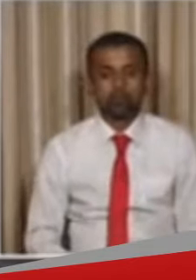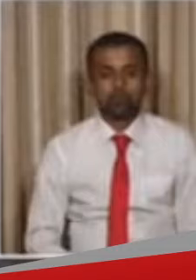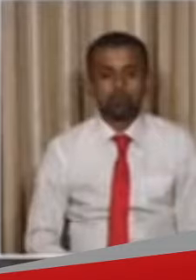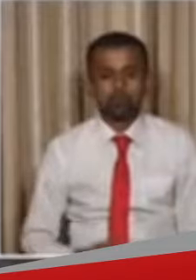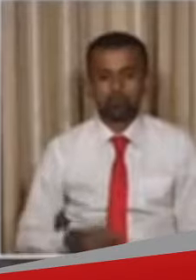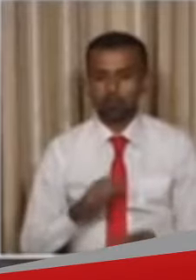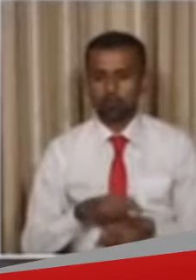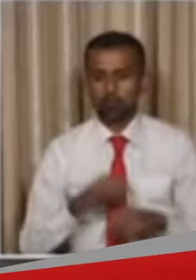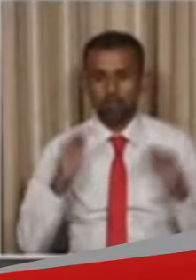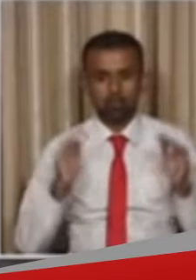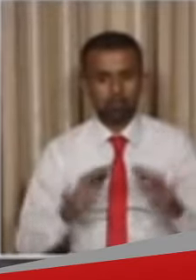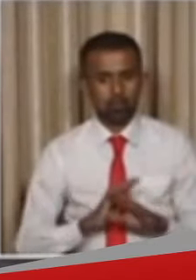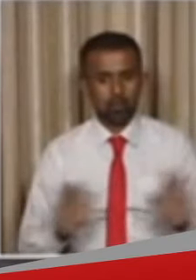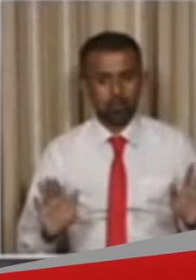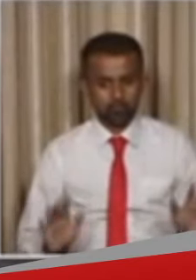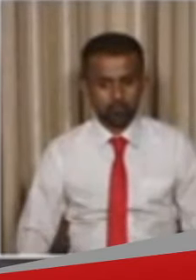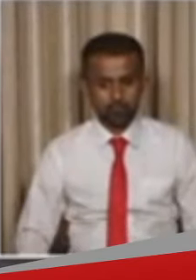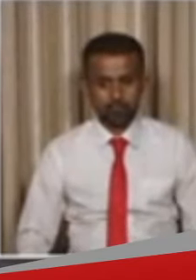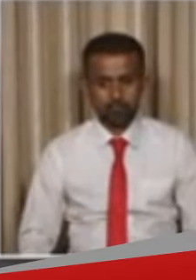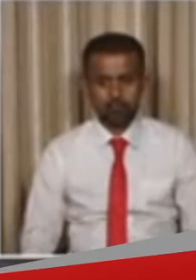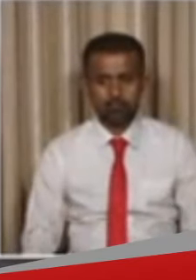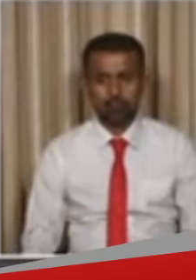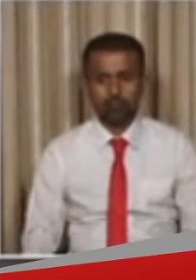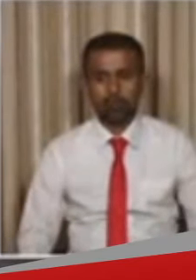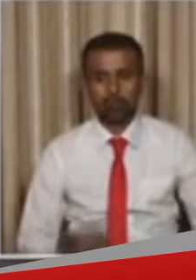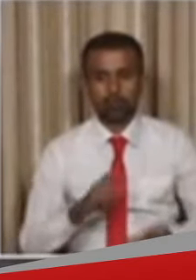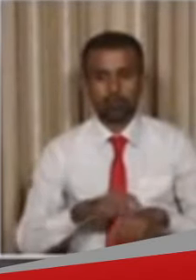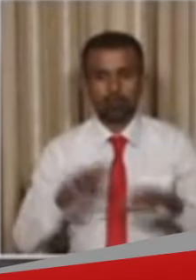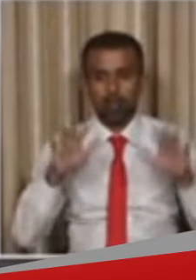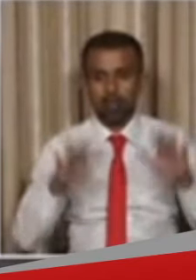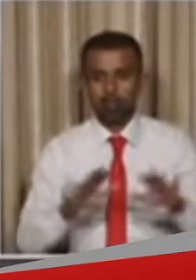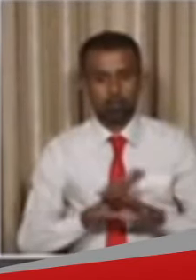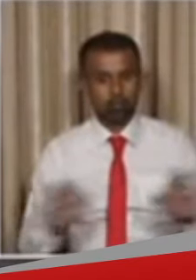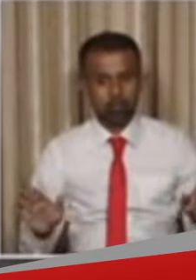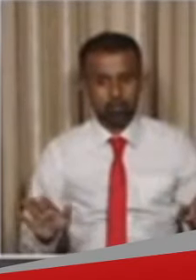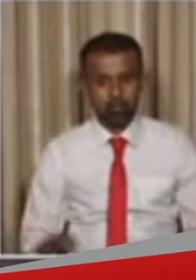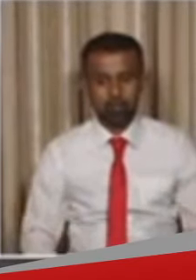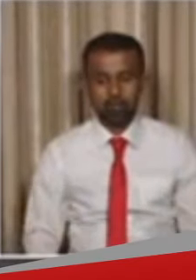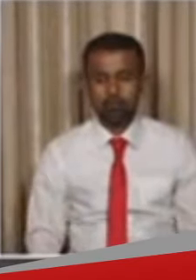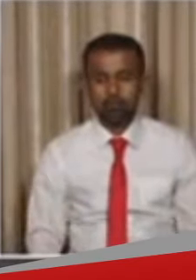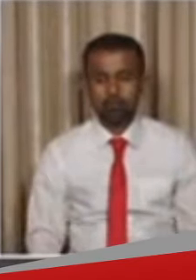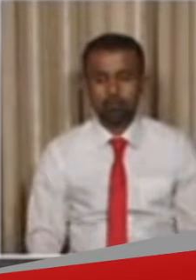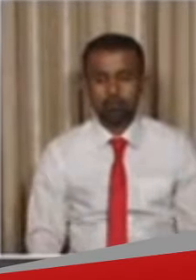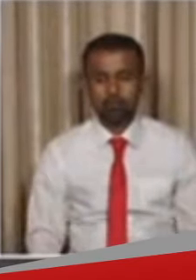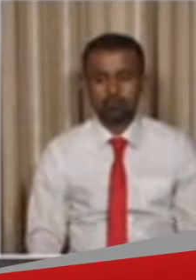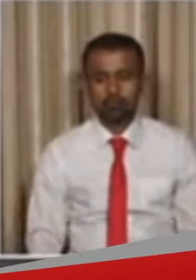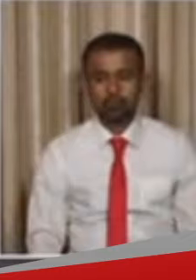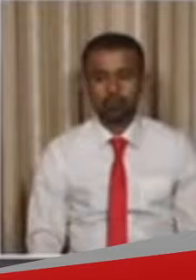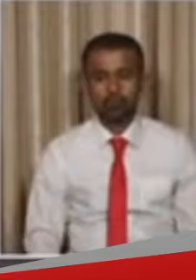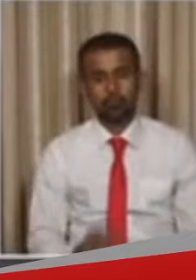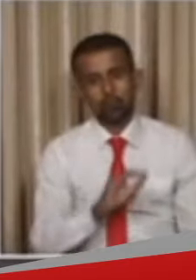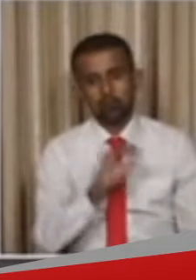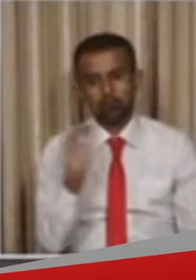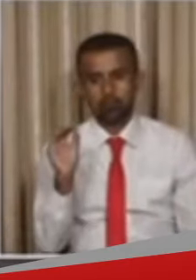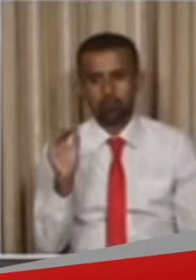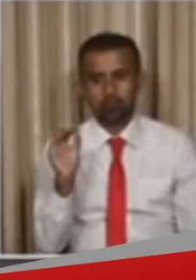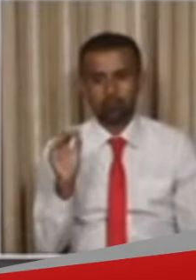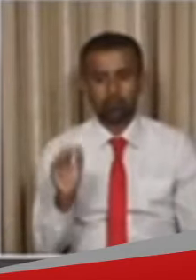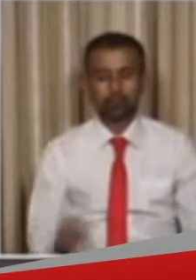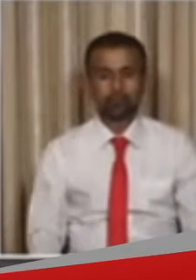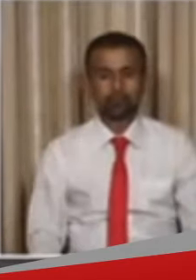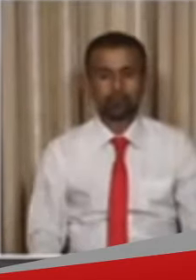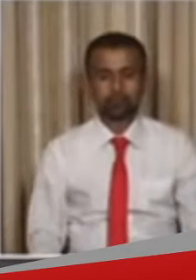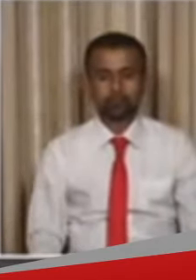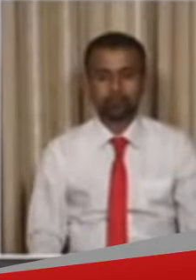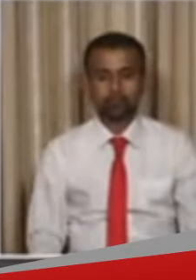එපා. මගේ වෙලාවෙන් ගන්න එපා මේ ගරුමන්තුමිය. ඒක පස්සේ කතා කරන්න ගරුමන්තුමිය. ඒ